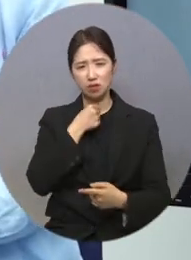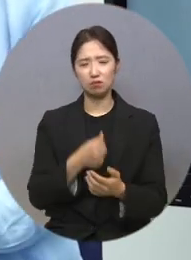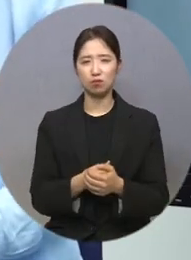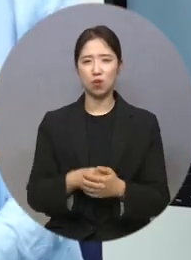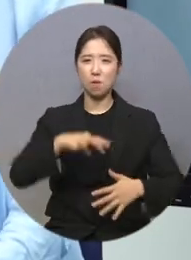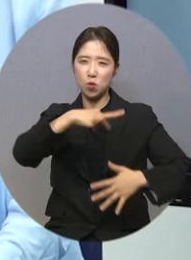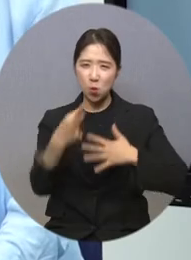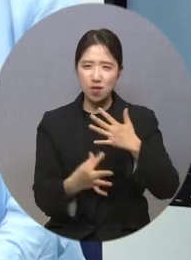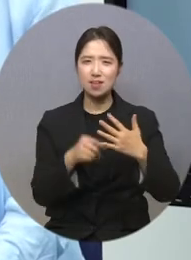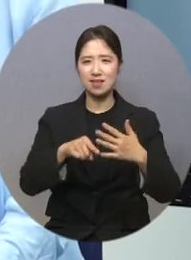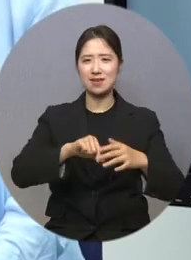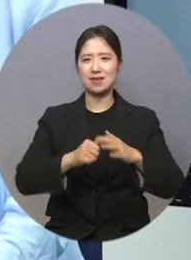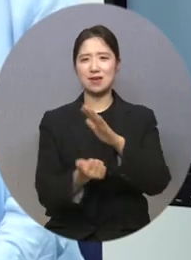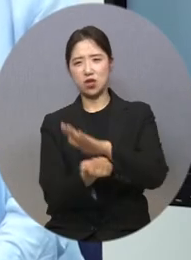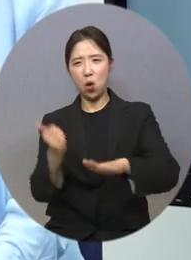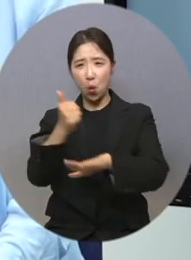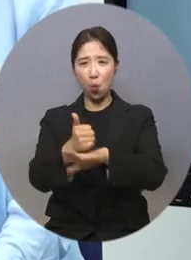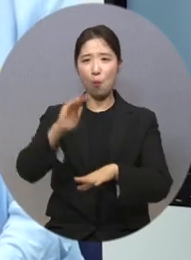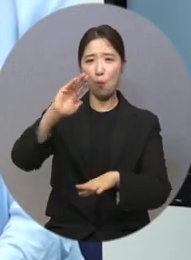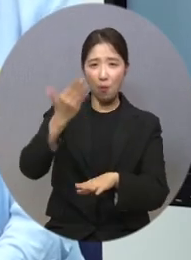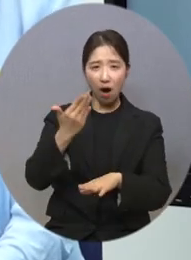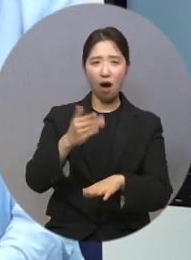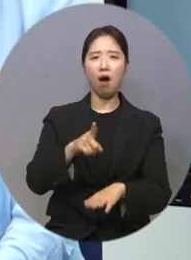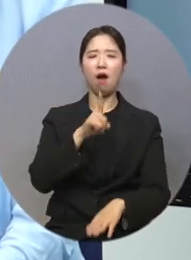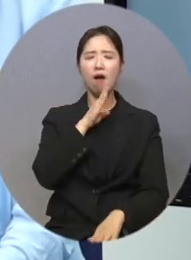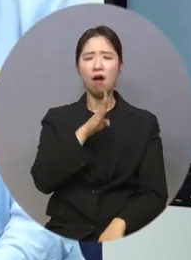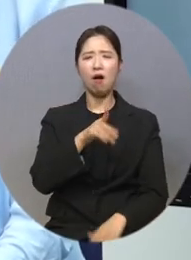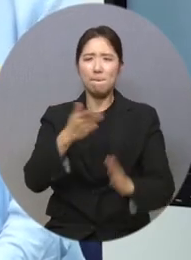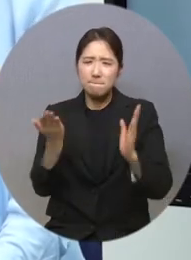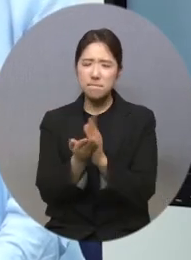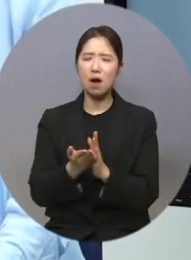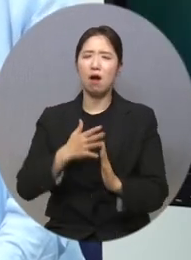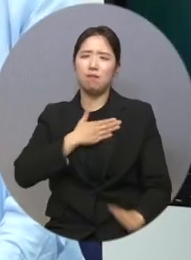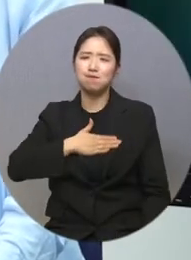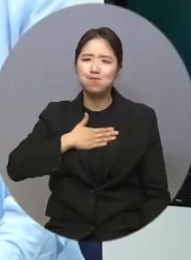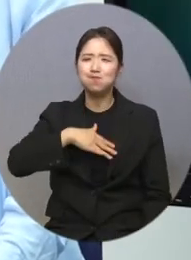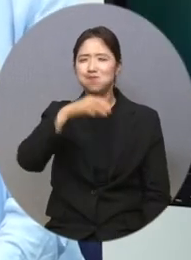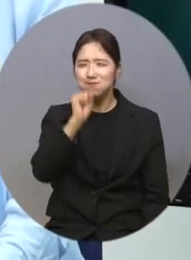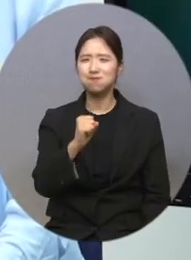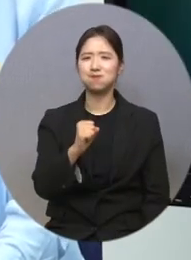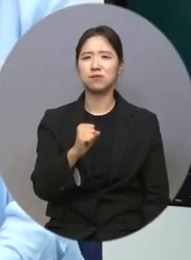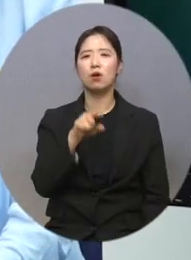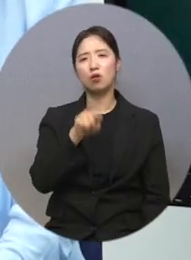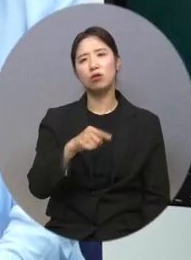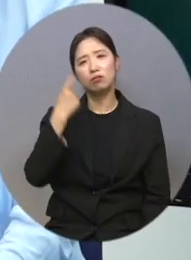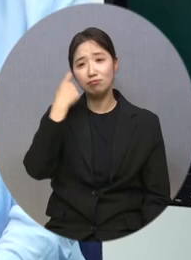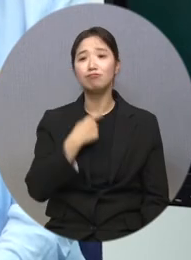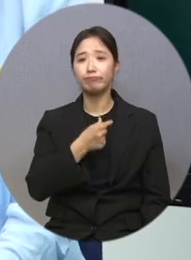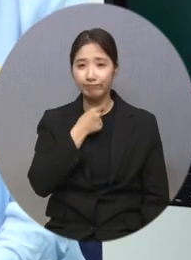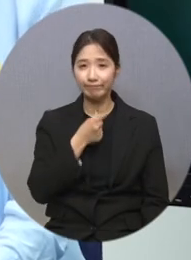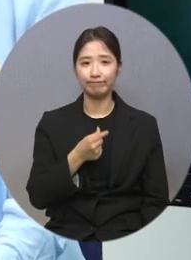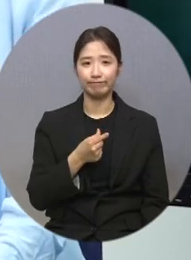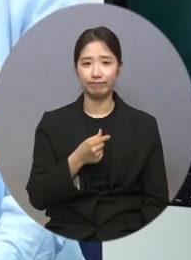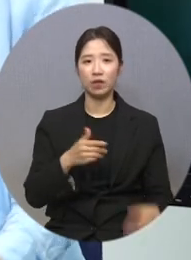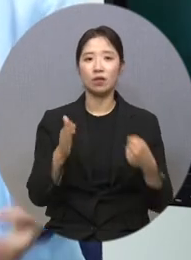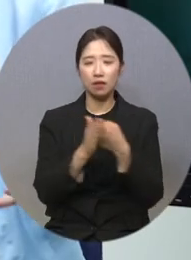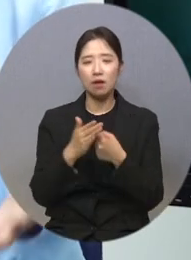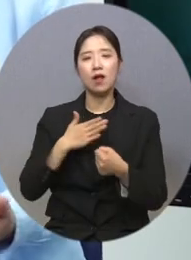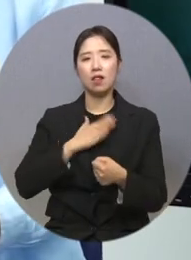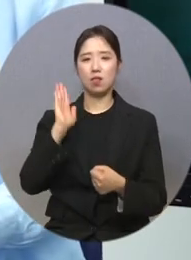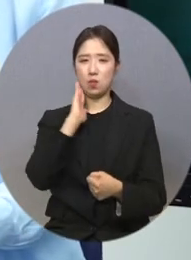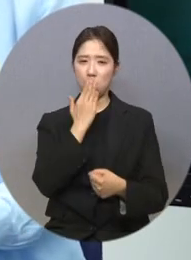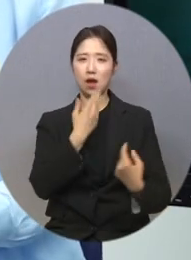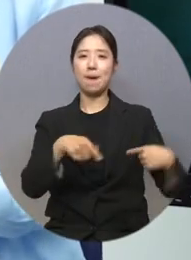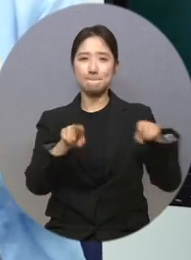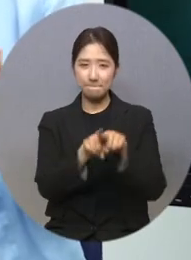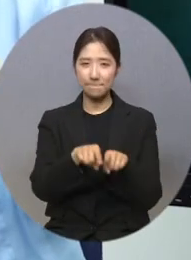프로젝트를 해가지고 이걸 성취해냈을 때 그에 어떤 걸맞는 어떤 그런 성취가 우리도 느끼기 원한다. 그렇기 때문에 나는